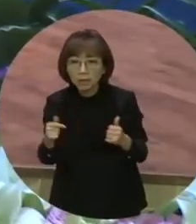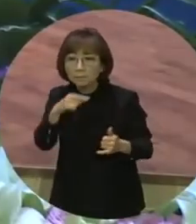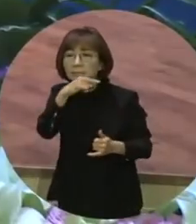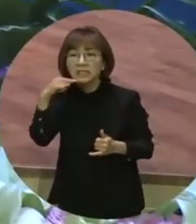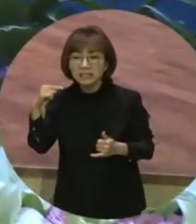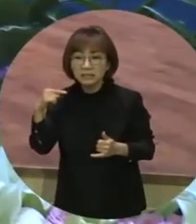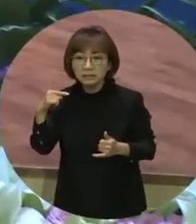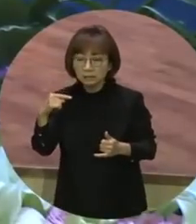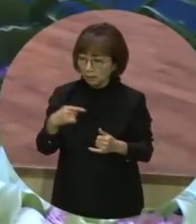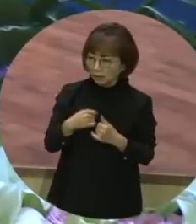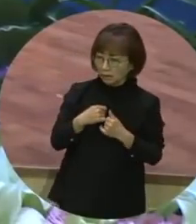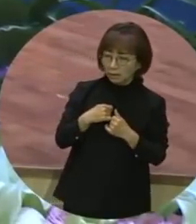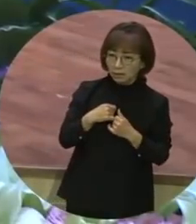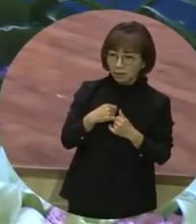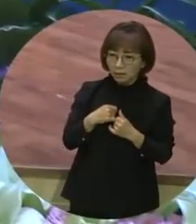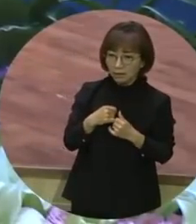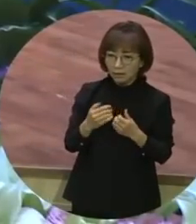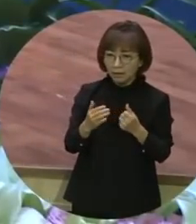납니까?